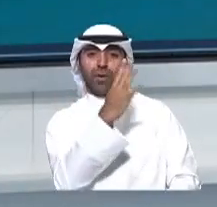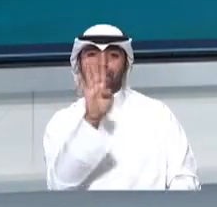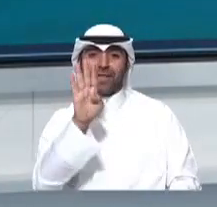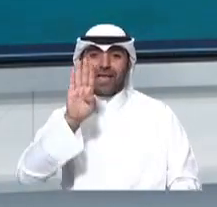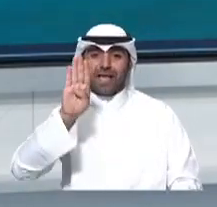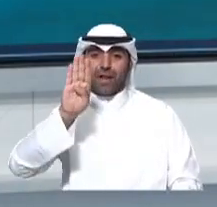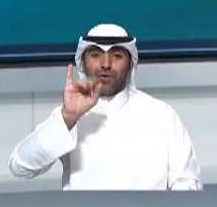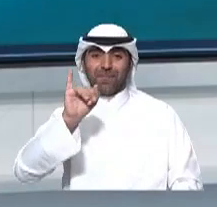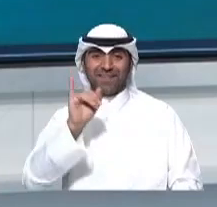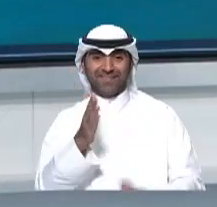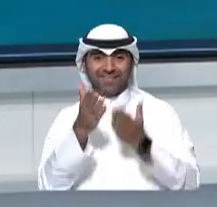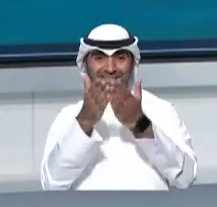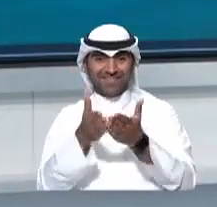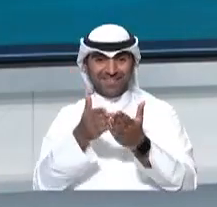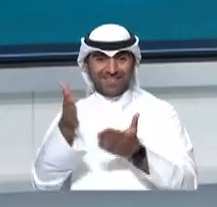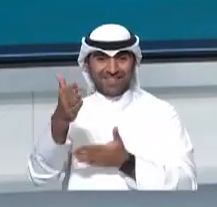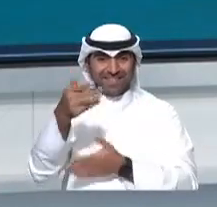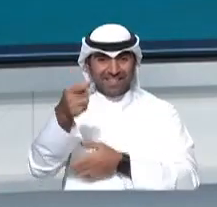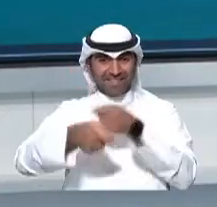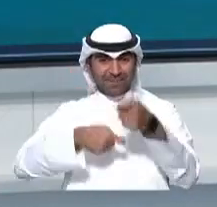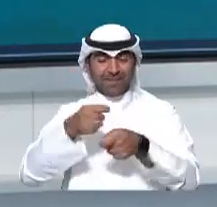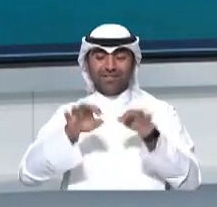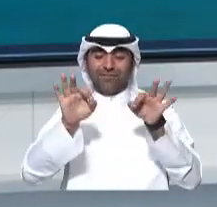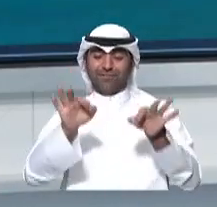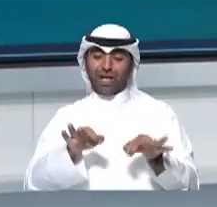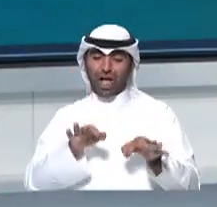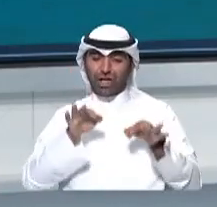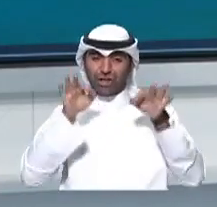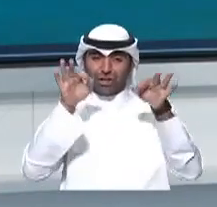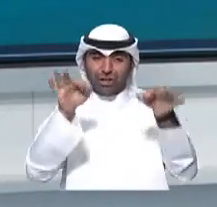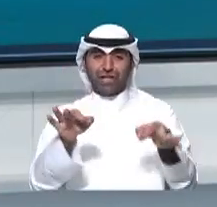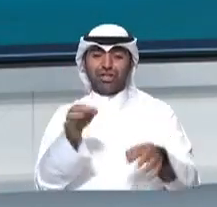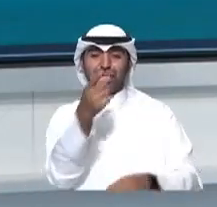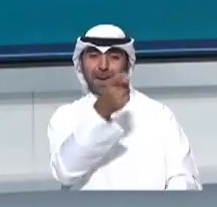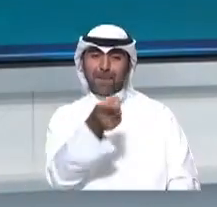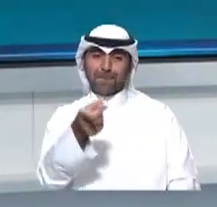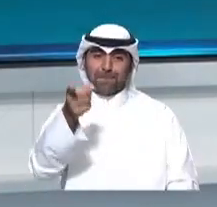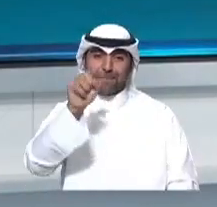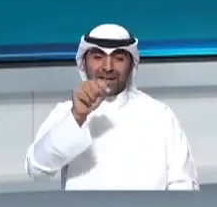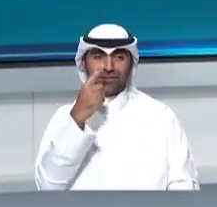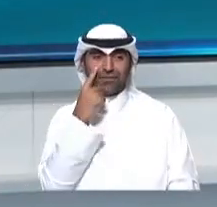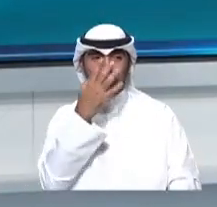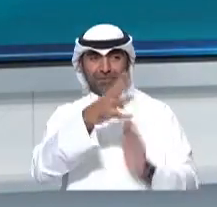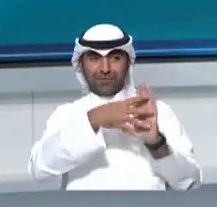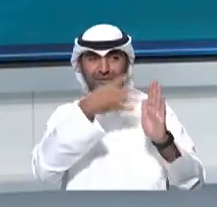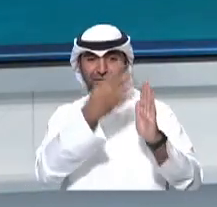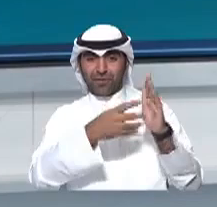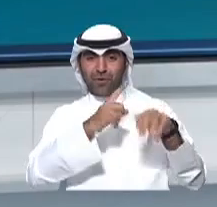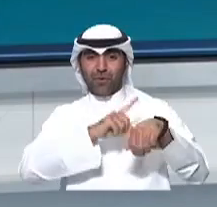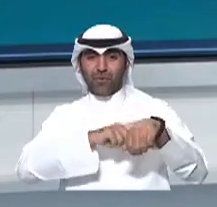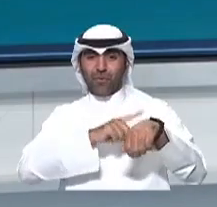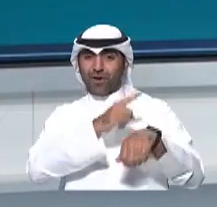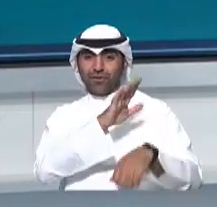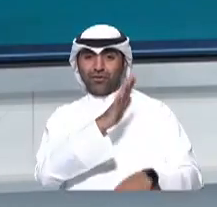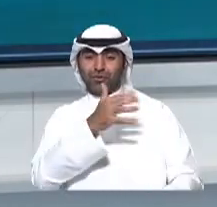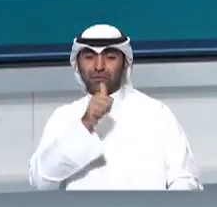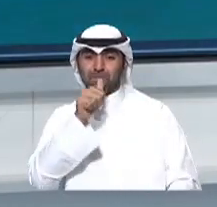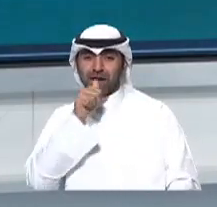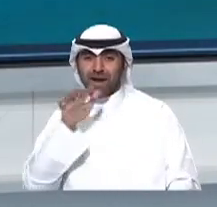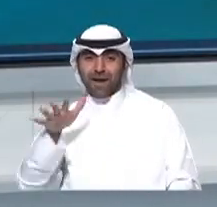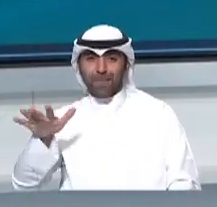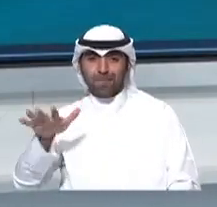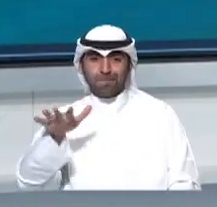إلى 6 قدم خاصة في بعض المحادق الشرقية وكذلك الجنوبية. أما بالنسبة للتيارات المائية لا